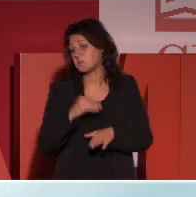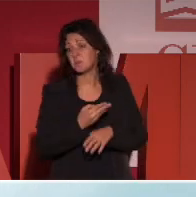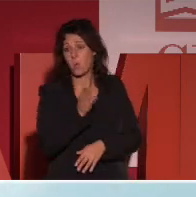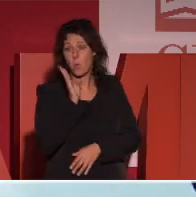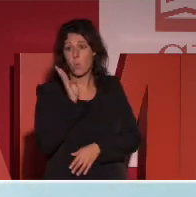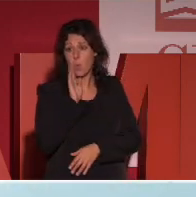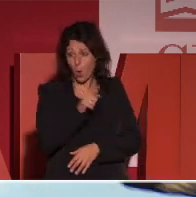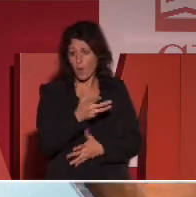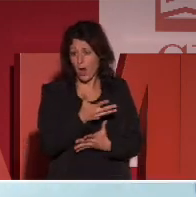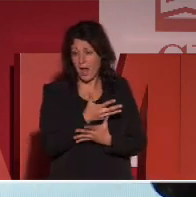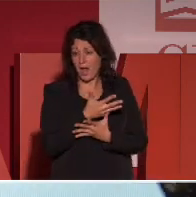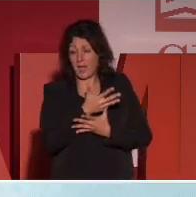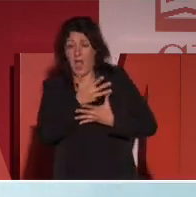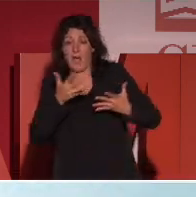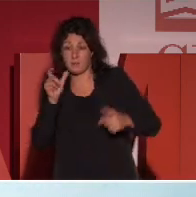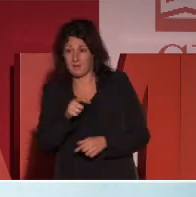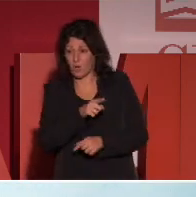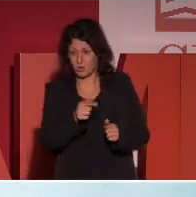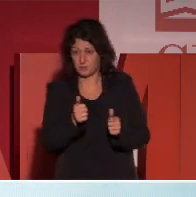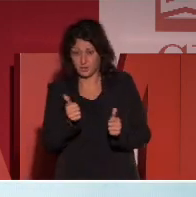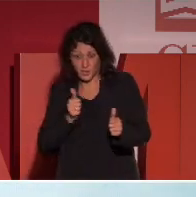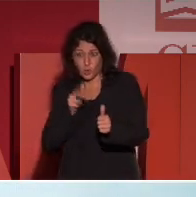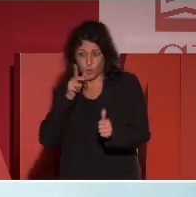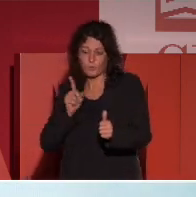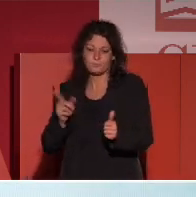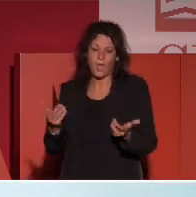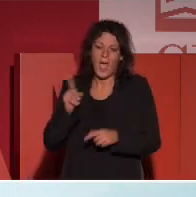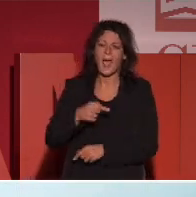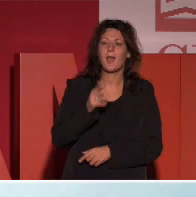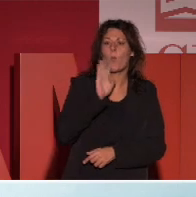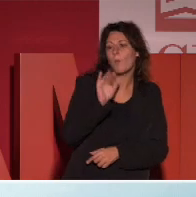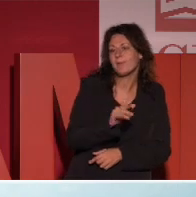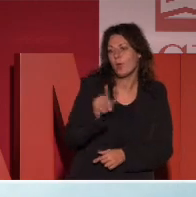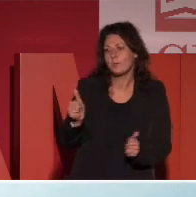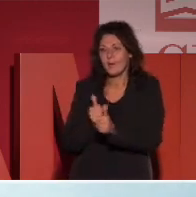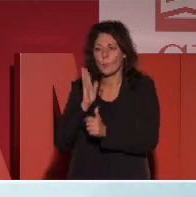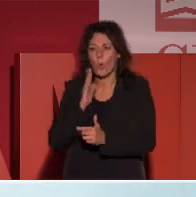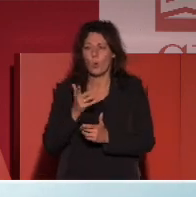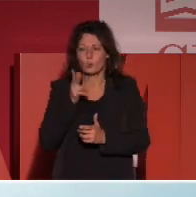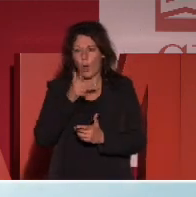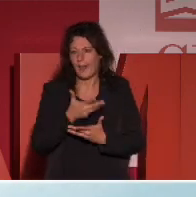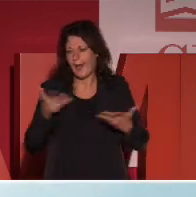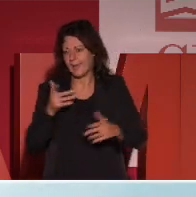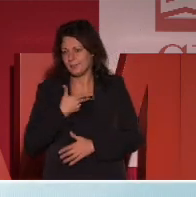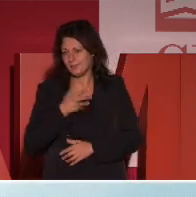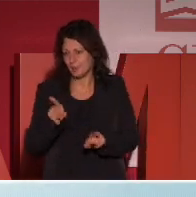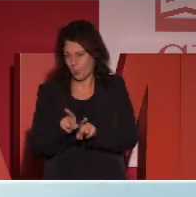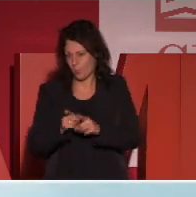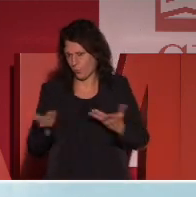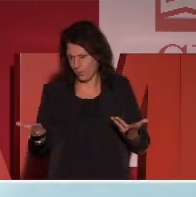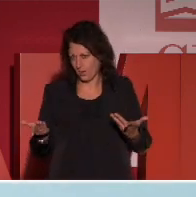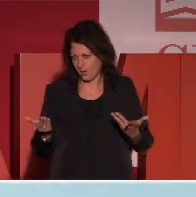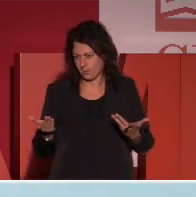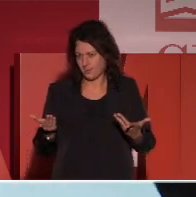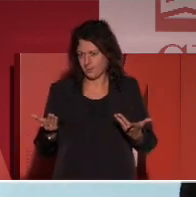voglio dire dietro ogni grande uomo anche perché l'altra versione era dietro ogni grande uomo c'è una donna che soffre a maggior ragione non c'è bisogno che sia grande